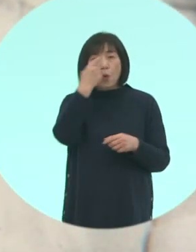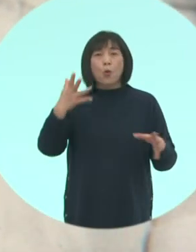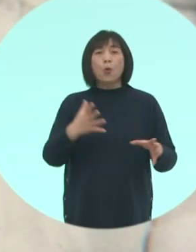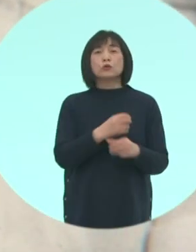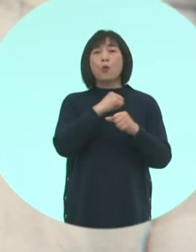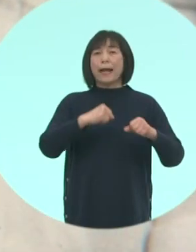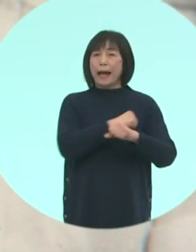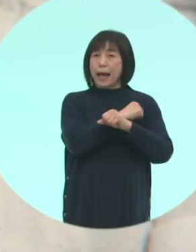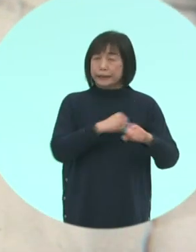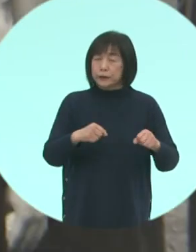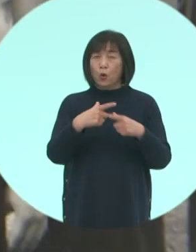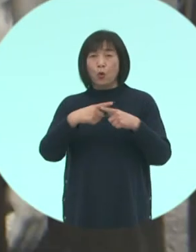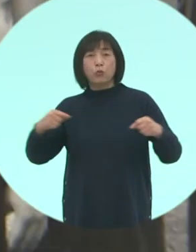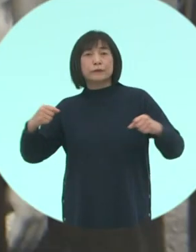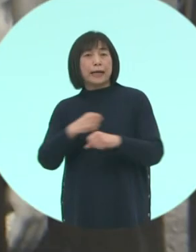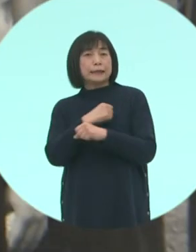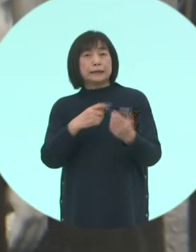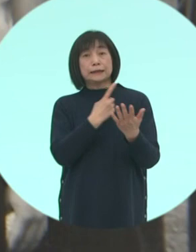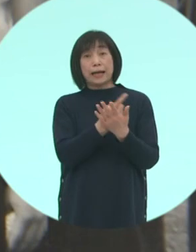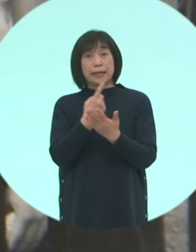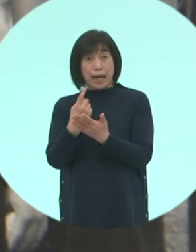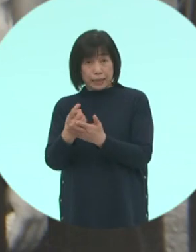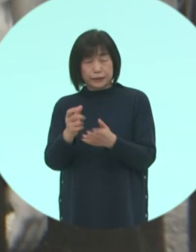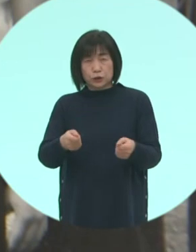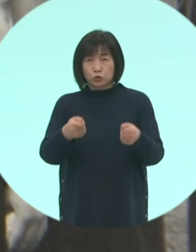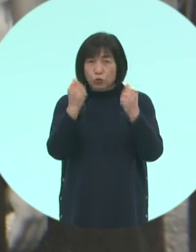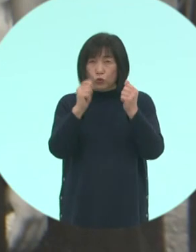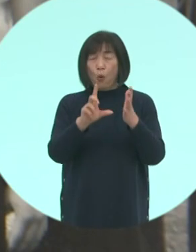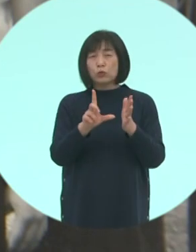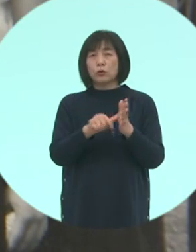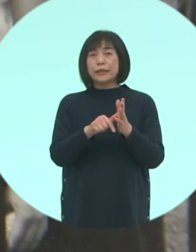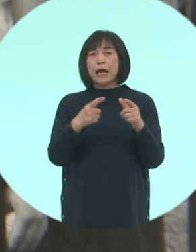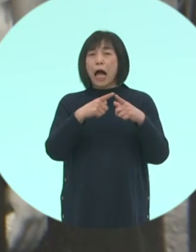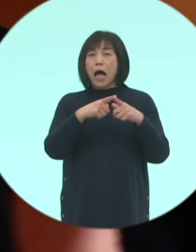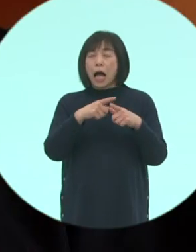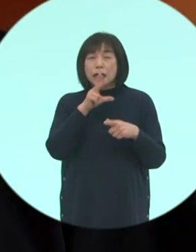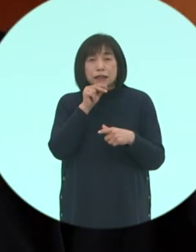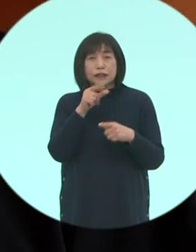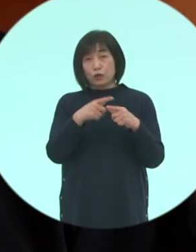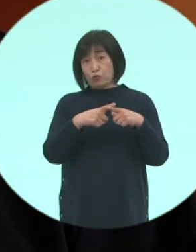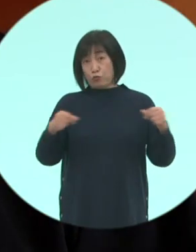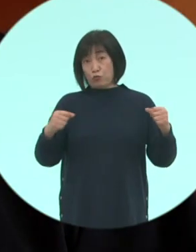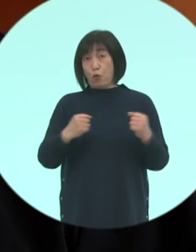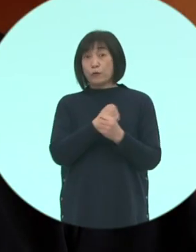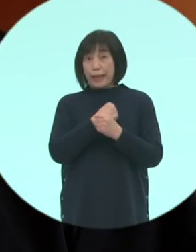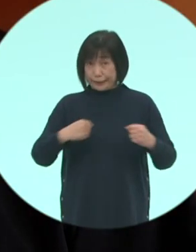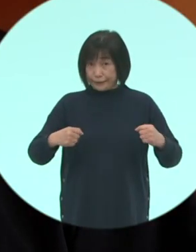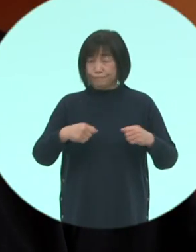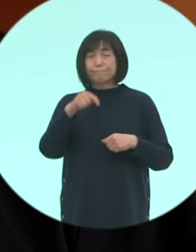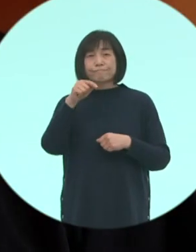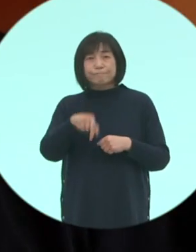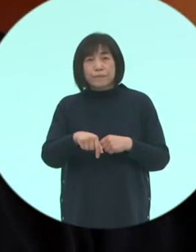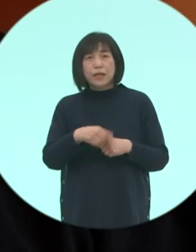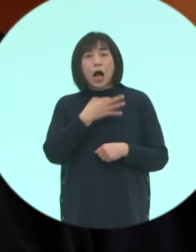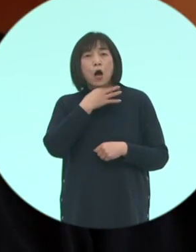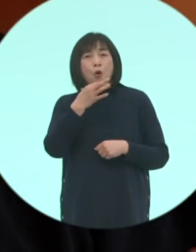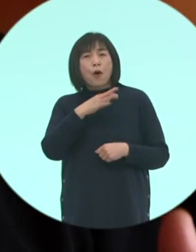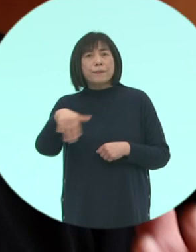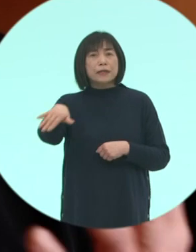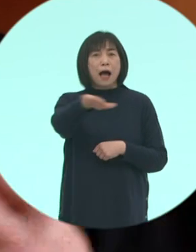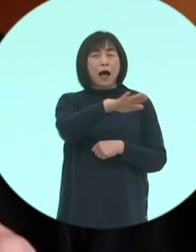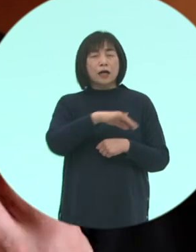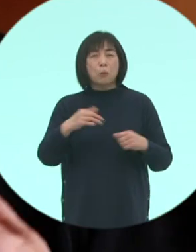にて、卒業した年が岐阜国体でしたので、うわーという歓声が自分の中